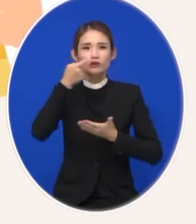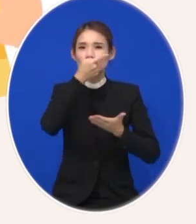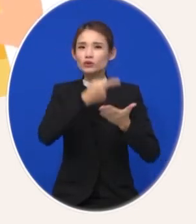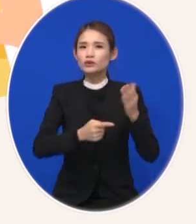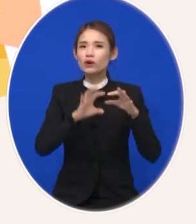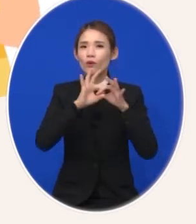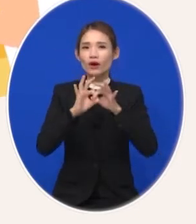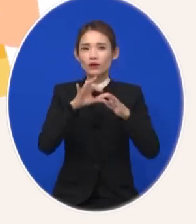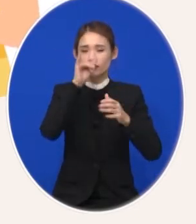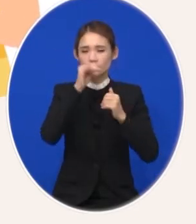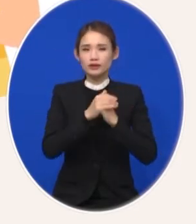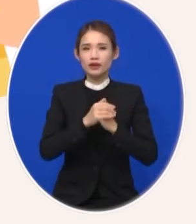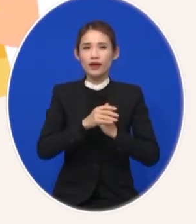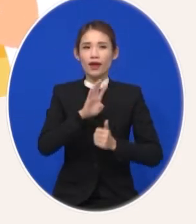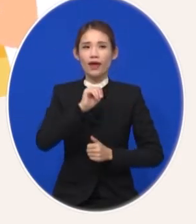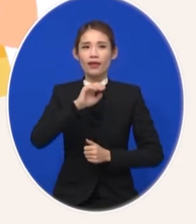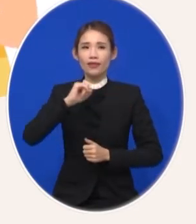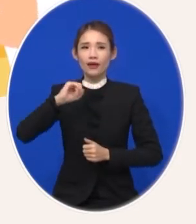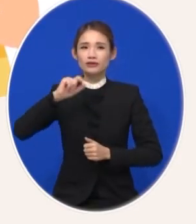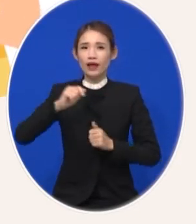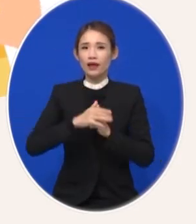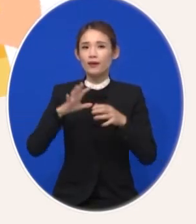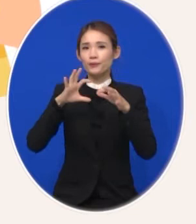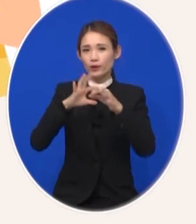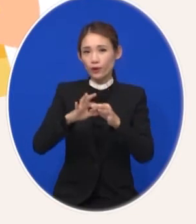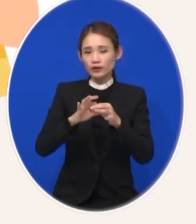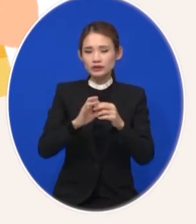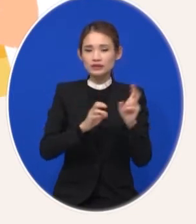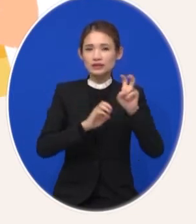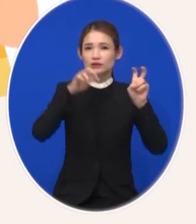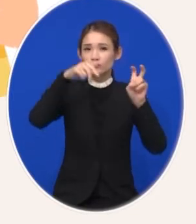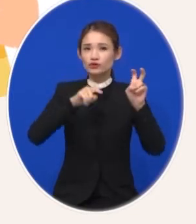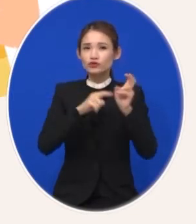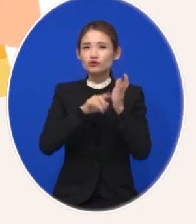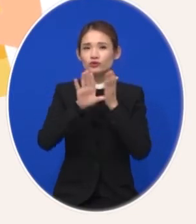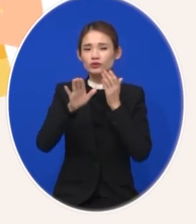아미노글라이코사이드계 항생제는 태아의 청각 손실과 관련될 수 있습니다.